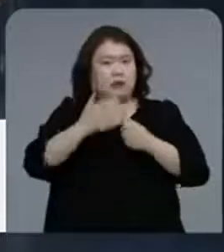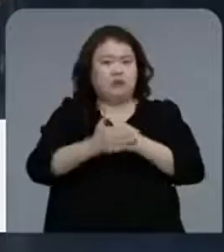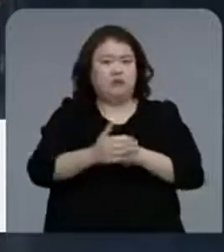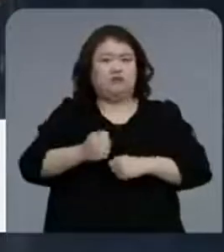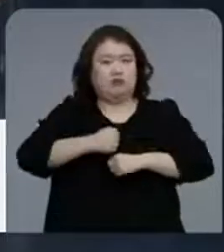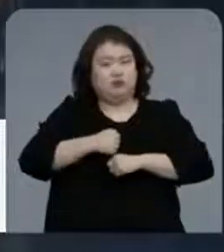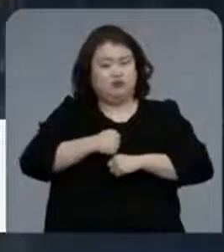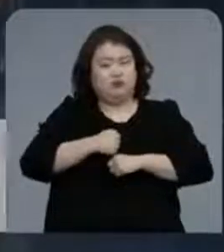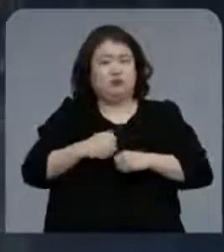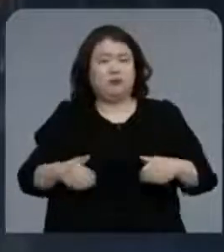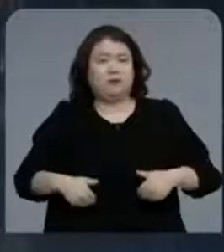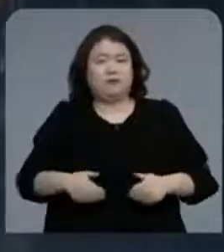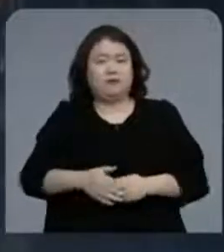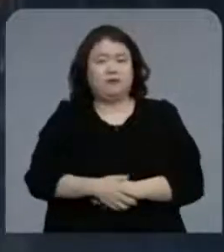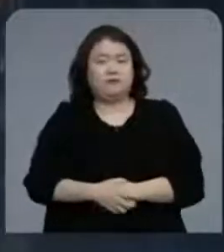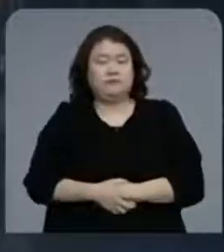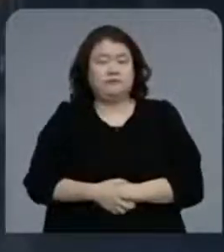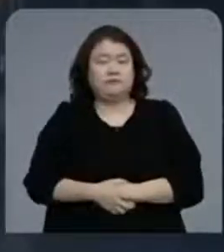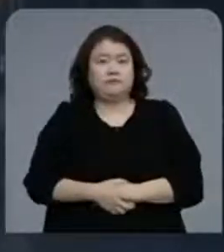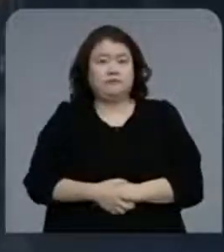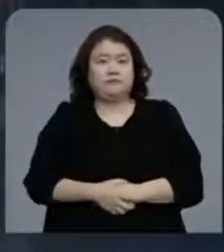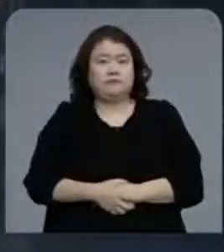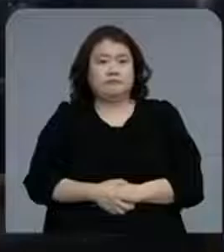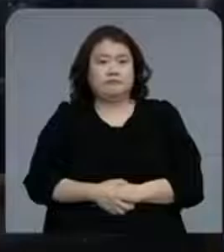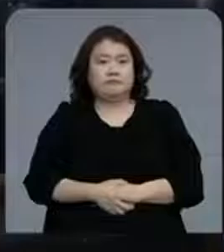되겠습니다. 박운 기자의 보도입니다.